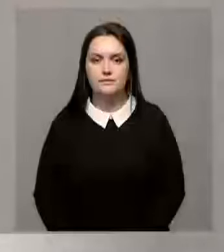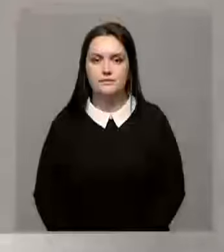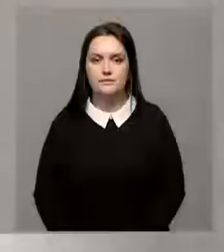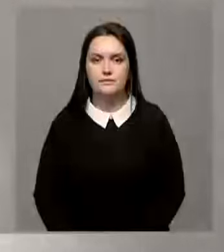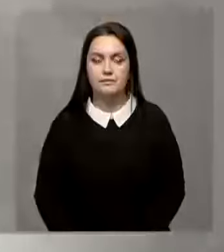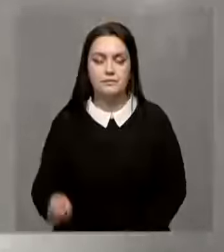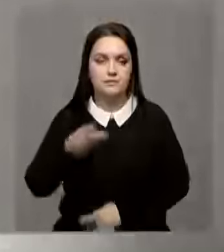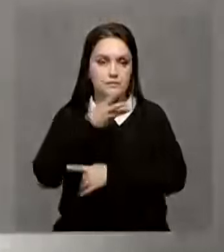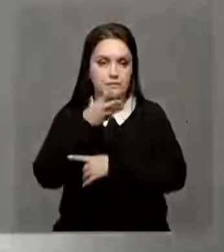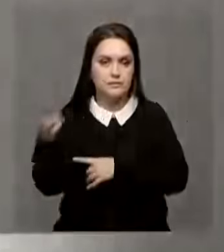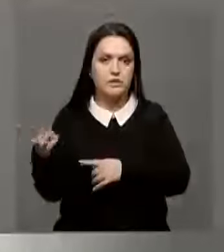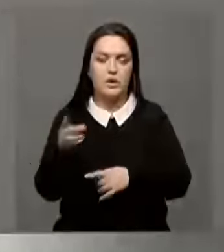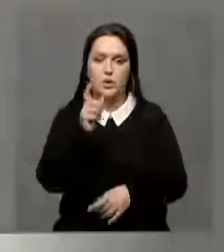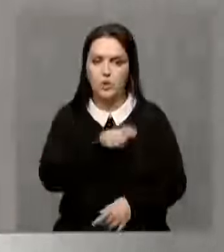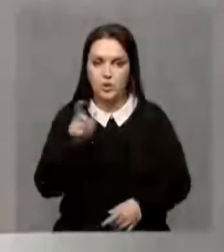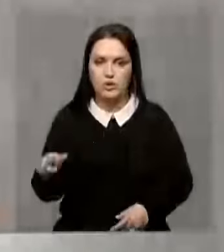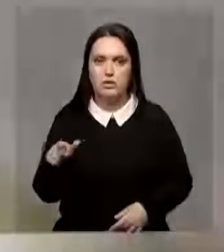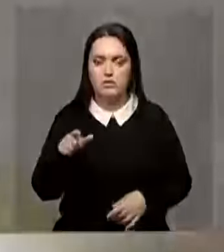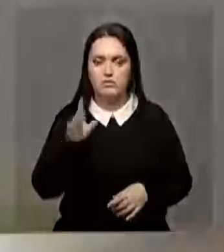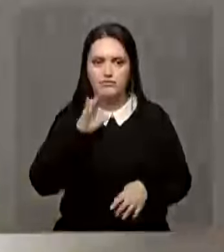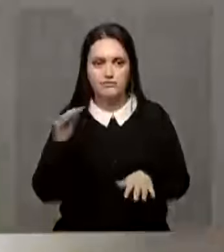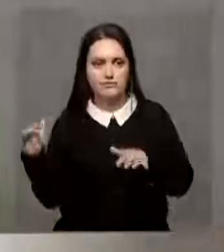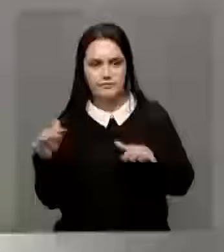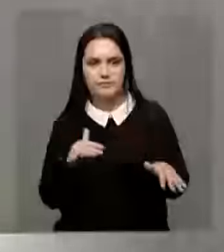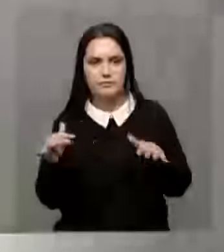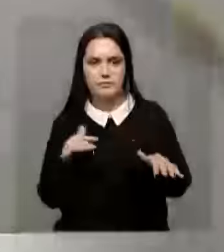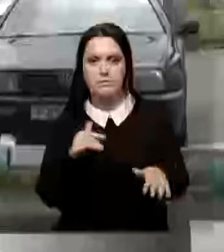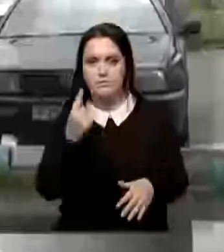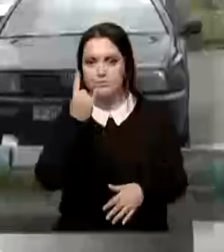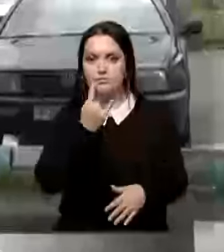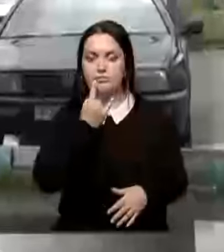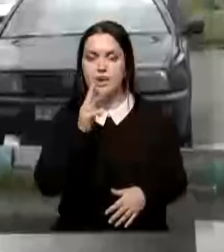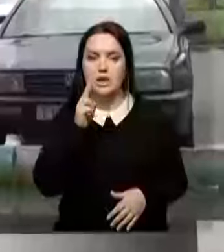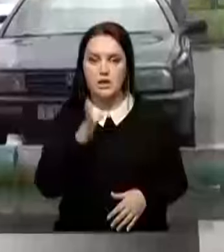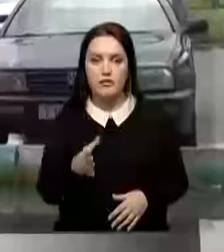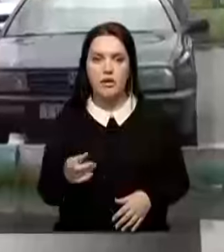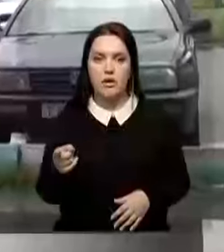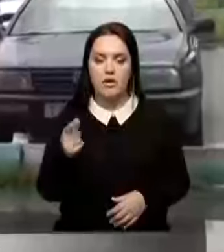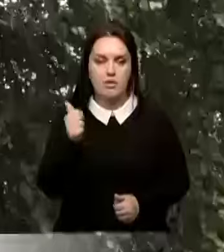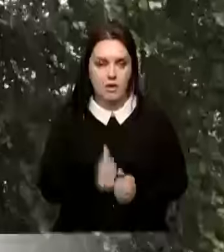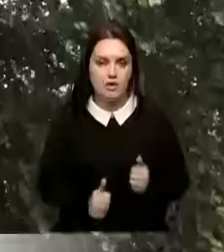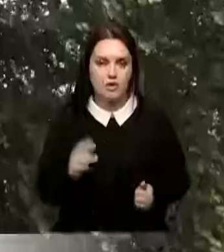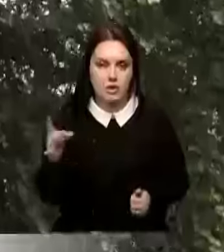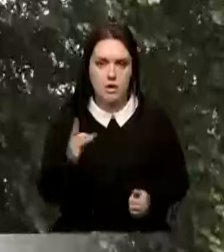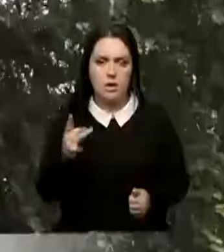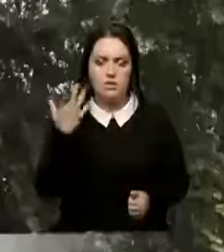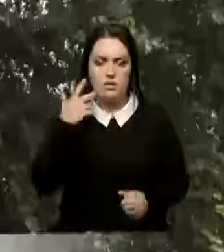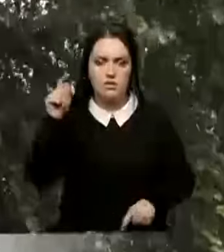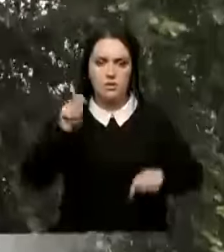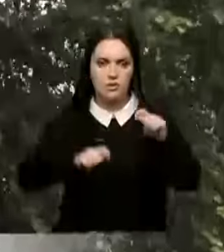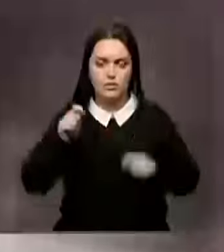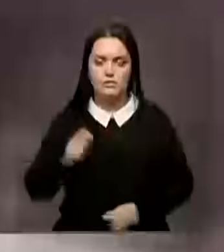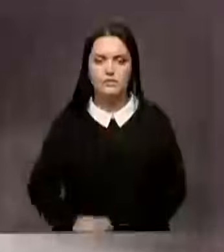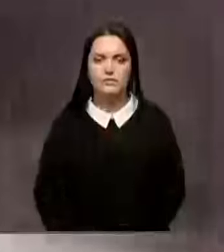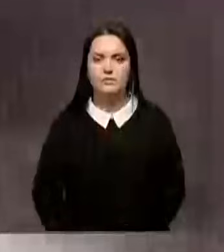Это снимали местные жители, которые наблюдают за потоком дождевой воды из своих квартир. Такую картину они видят каждый раз, когда выпадают обильные